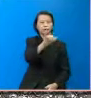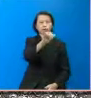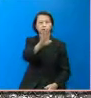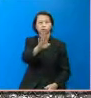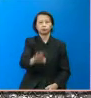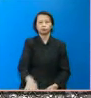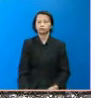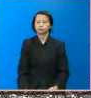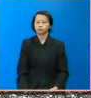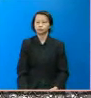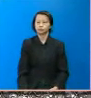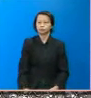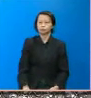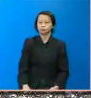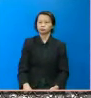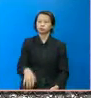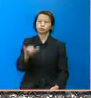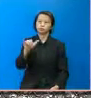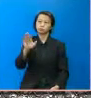Saya yang berhormat